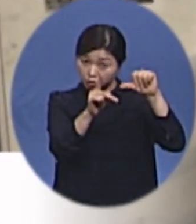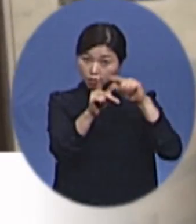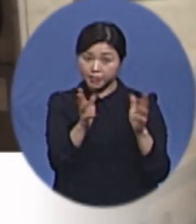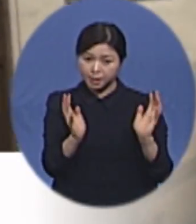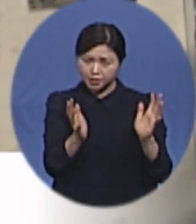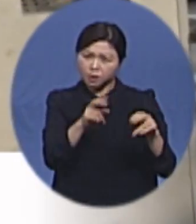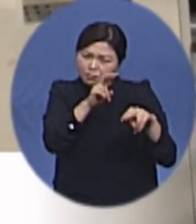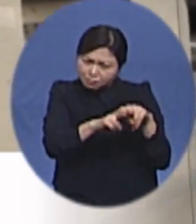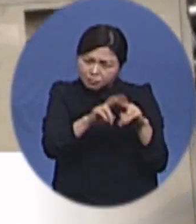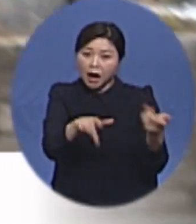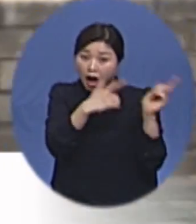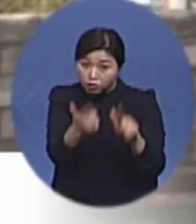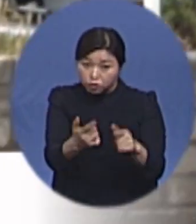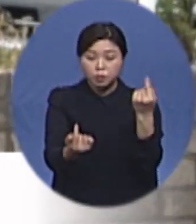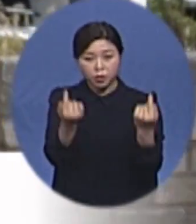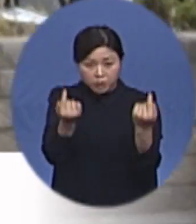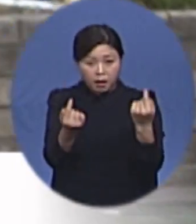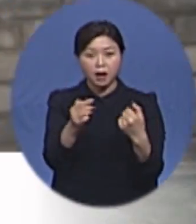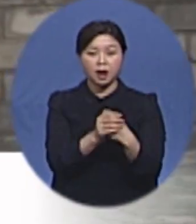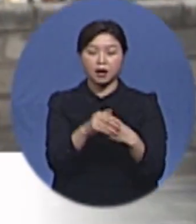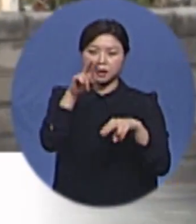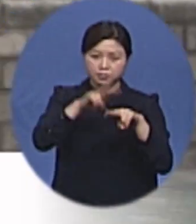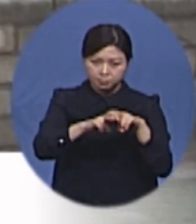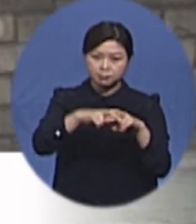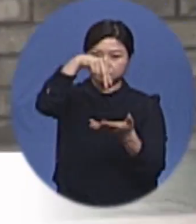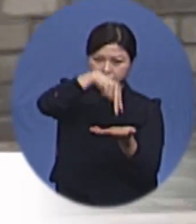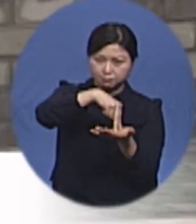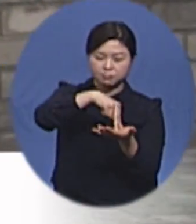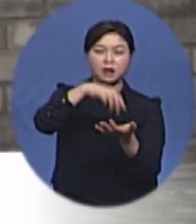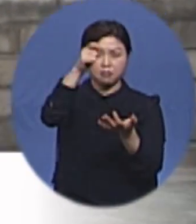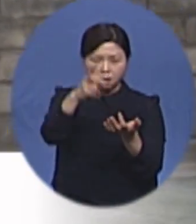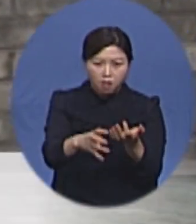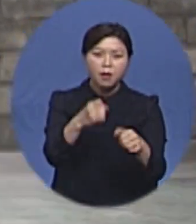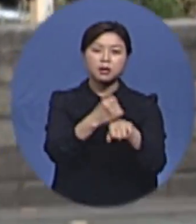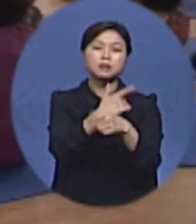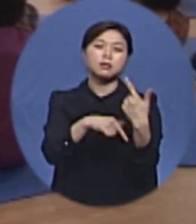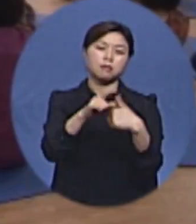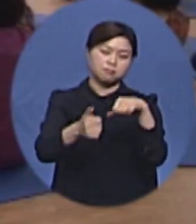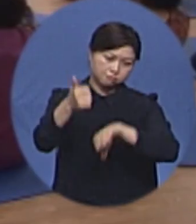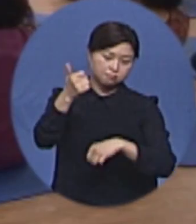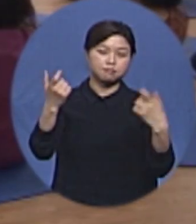앉아있는 것보다는 자꾸 앉았다 일어났다 자주 하는 게 훨씬 좋은 겁니다.